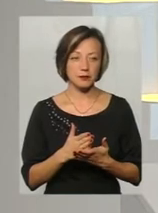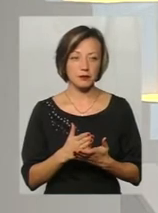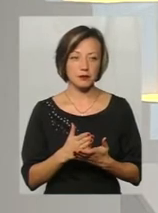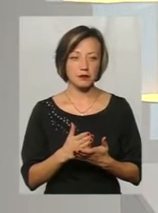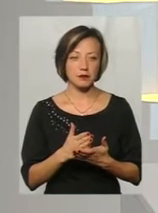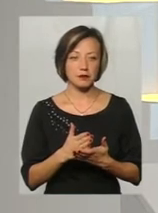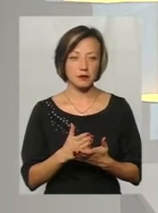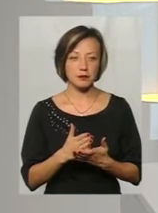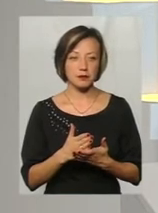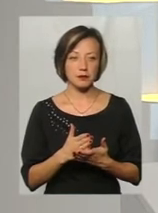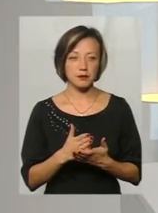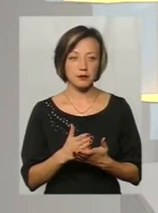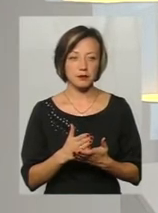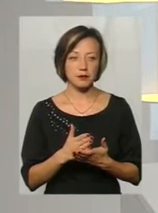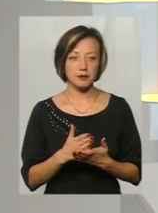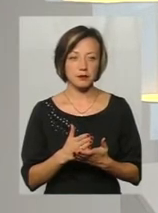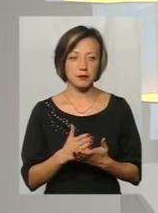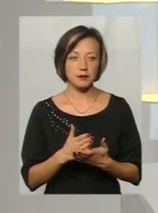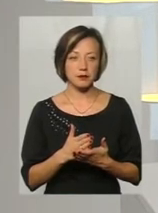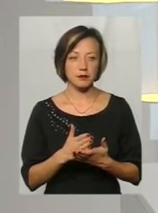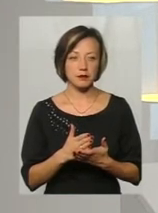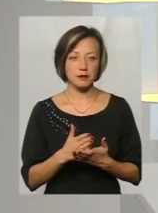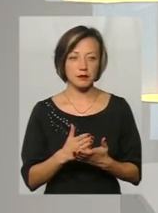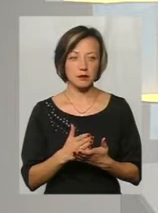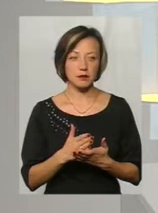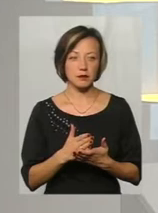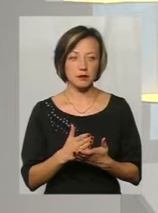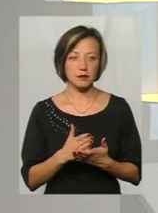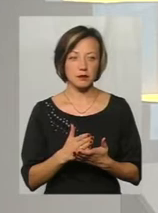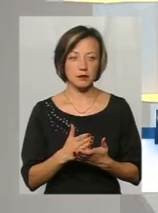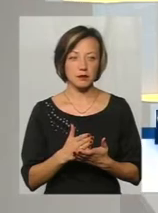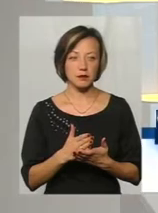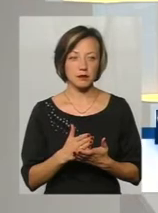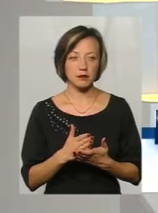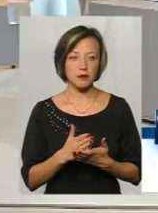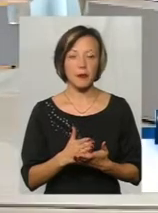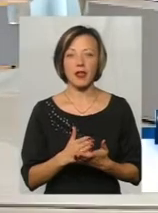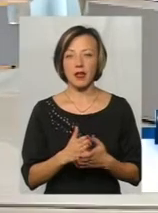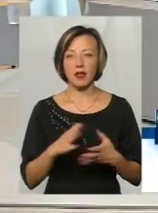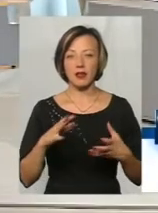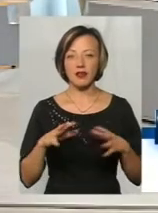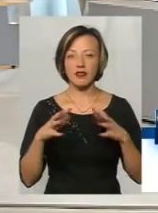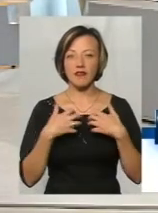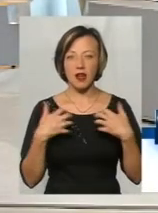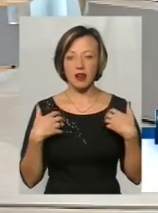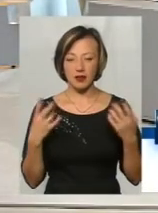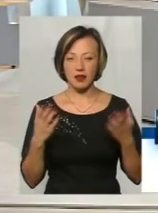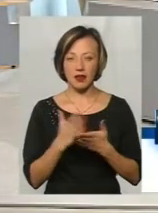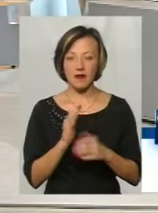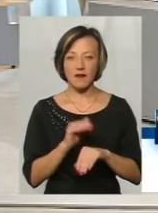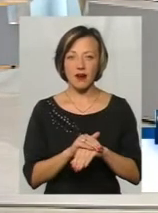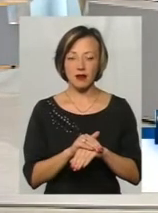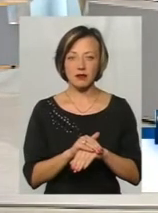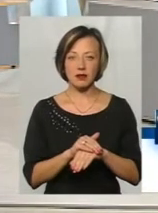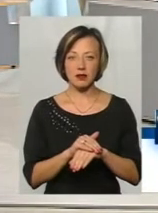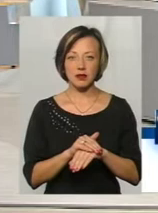того, що тварин, як це правильно сказати, натравлюють один на другого. Да? Тобто є факт